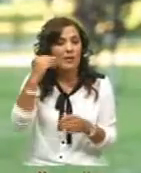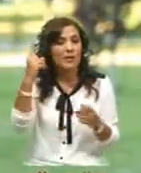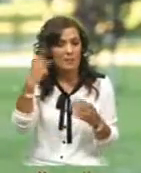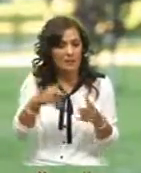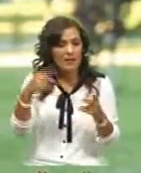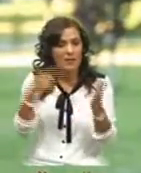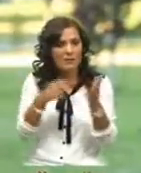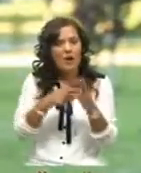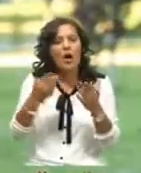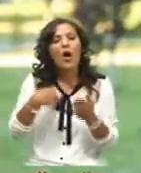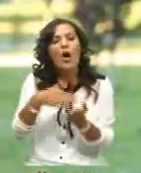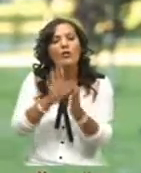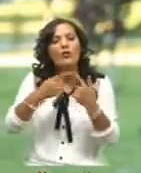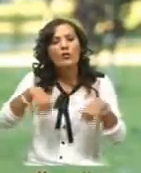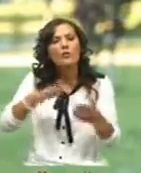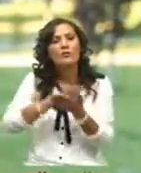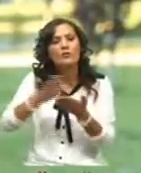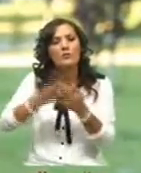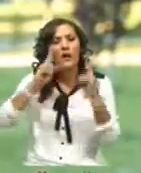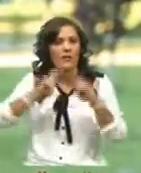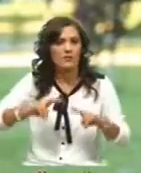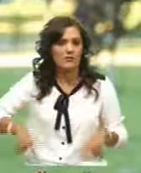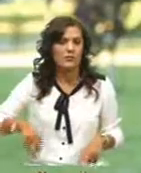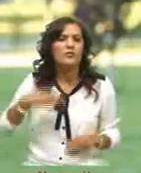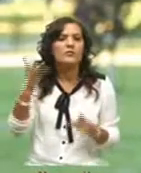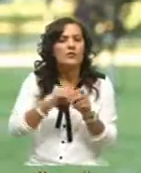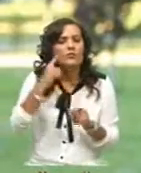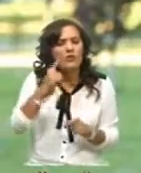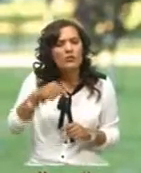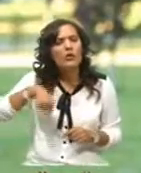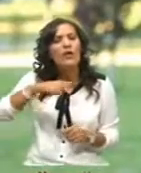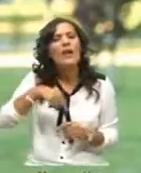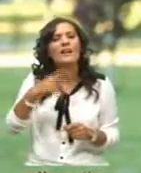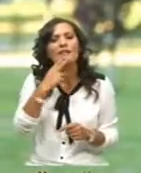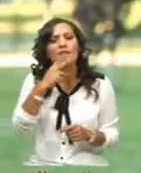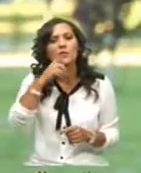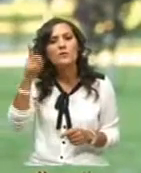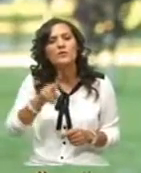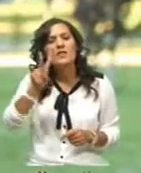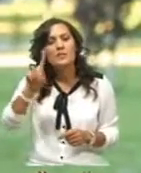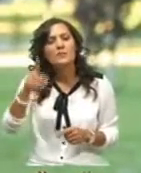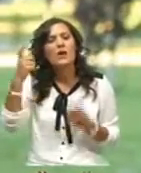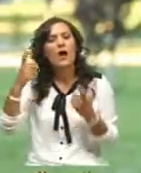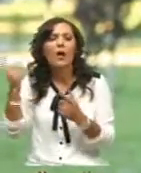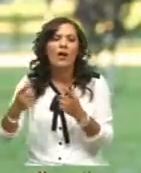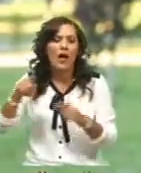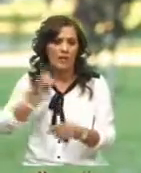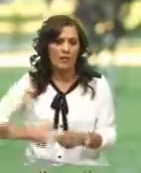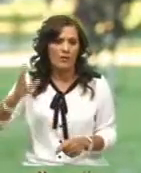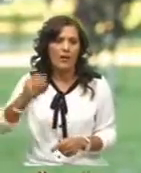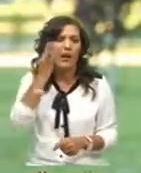amacıyla ödü komitelerinin düzenlemeleri analiz ediliyor sonuçlara göre kadınların yüzde yirmi bir oranında aday olduğu yerde